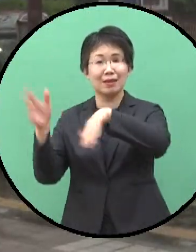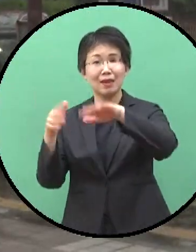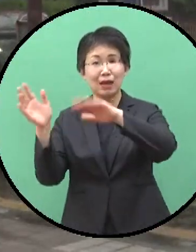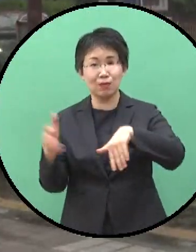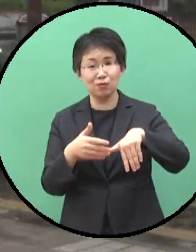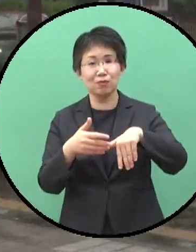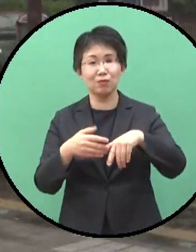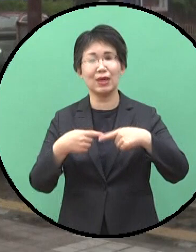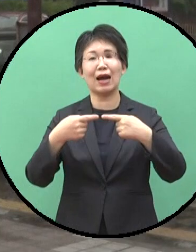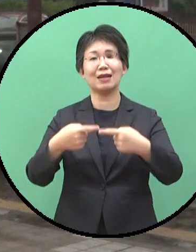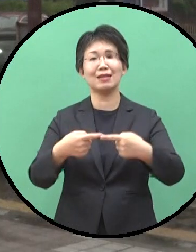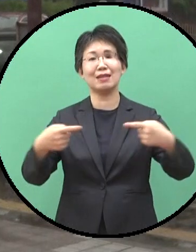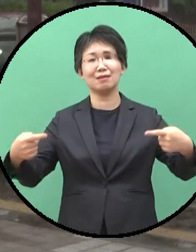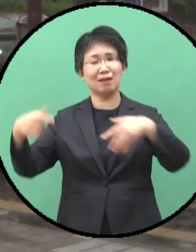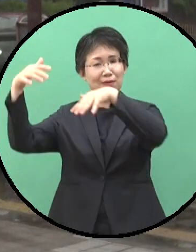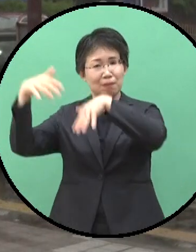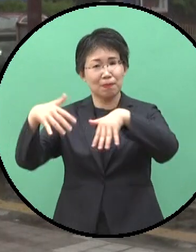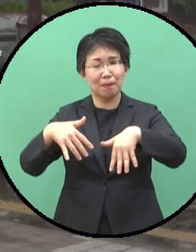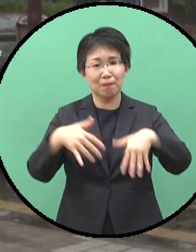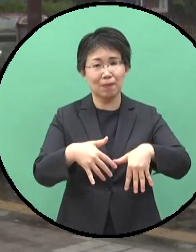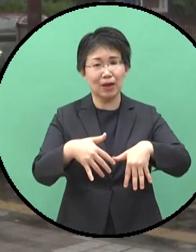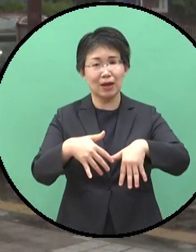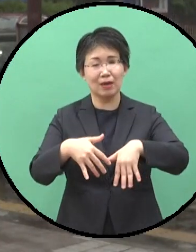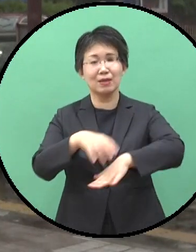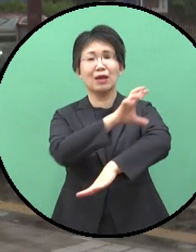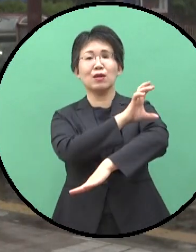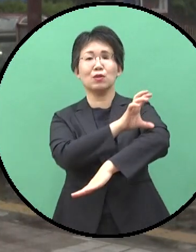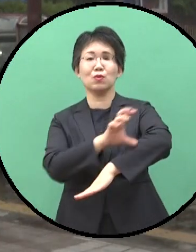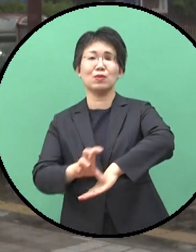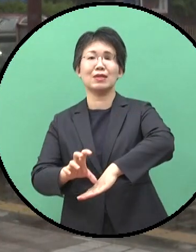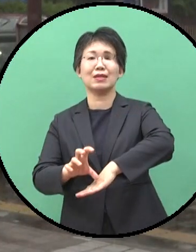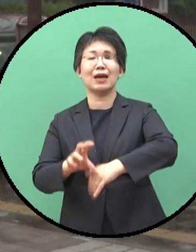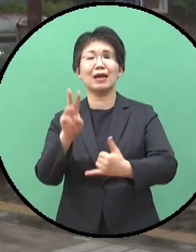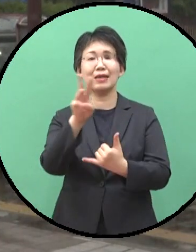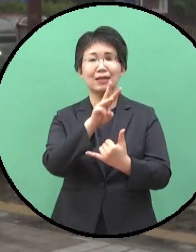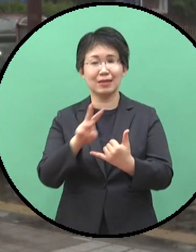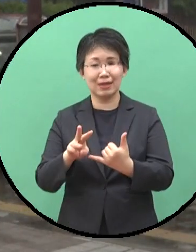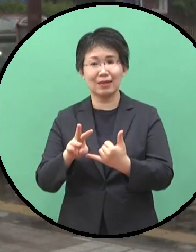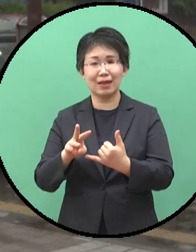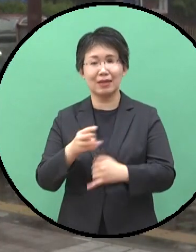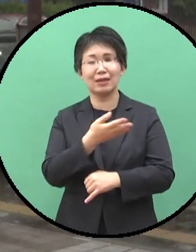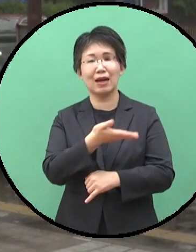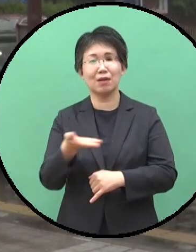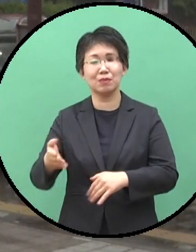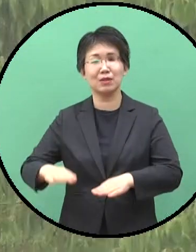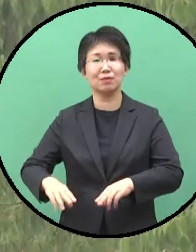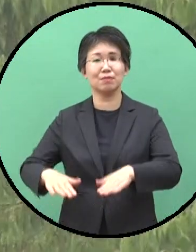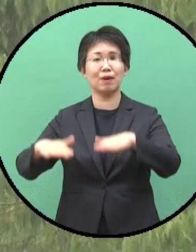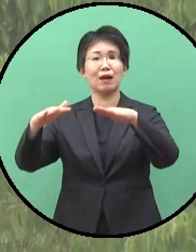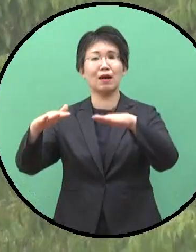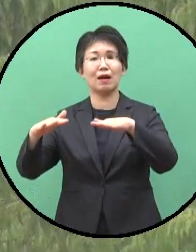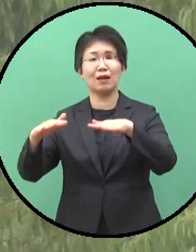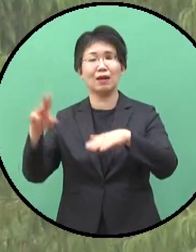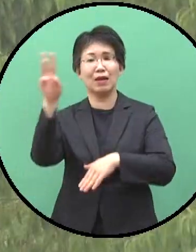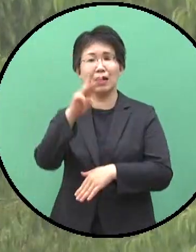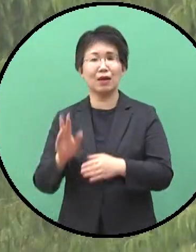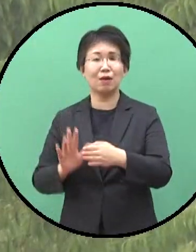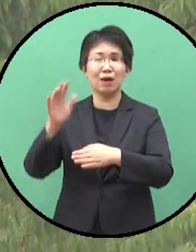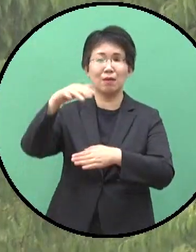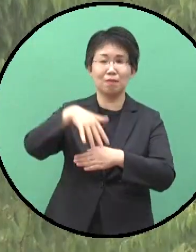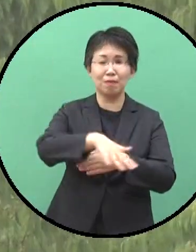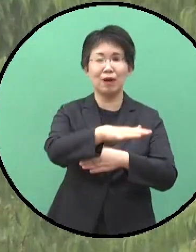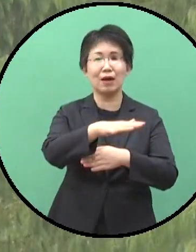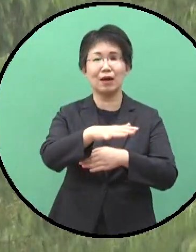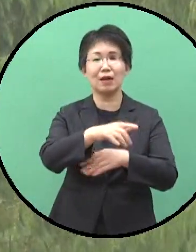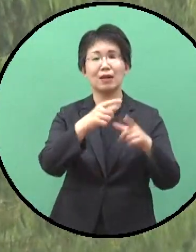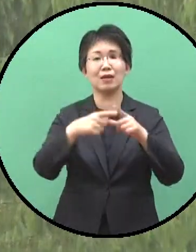台風や前線による大雨で土砂災害や浸水害、河川の氾濫が全国各地で発生